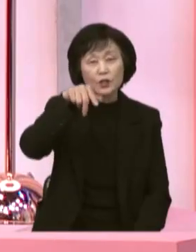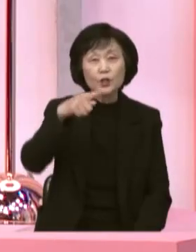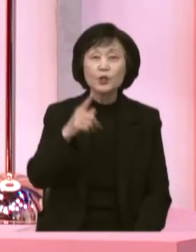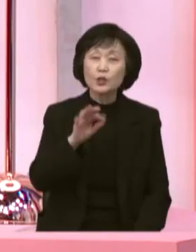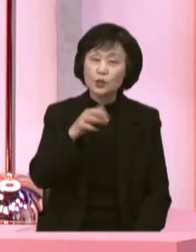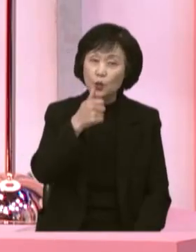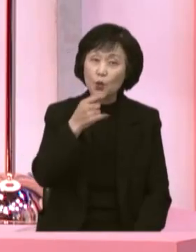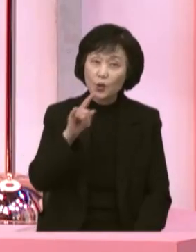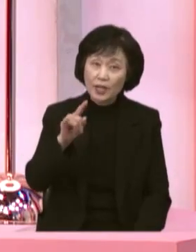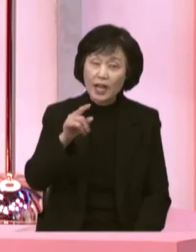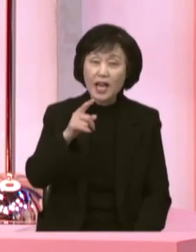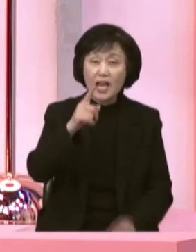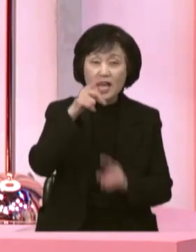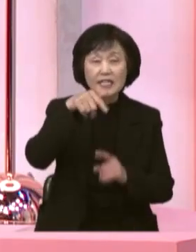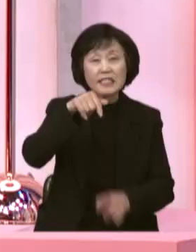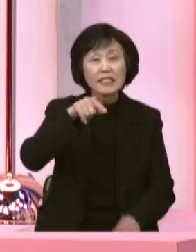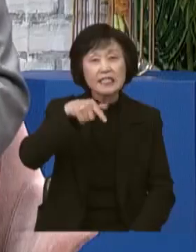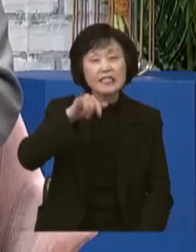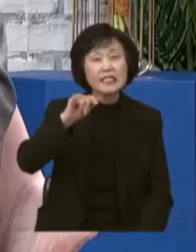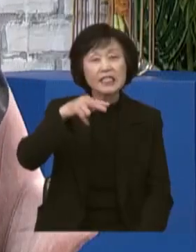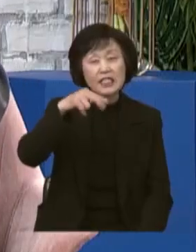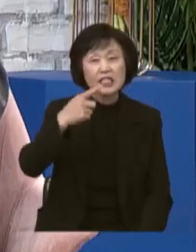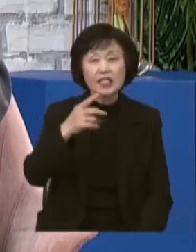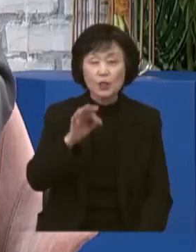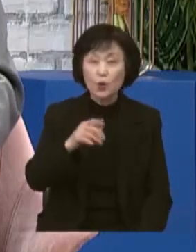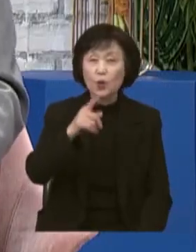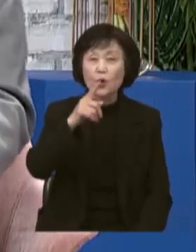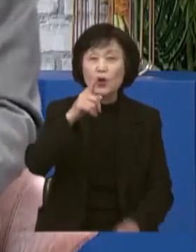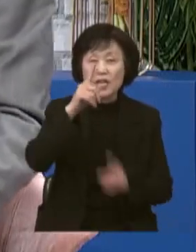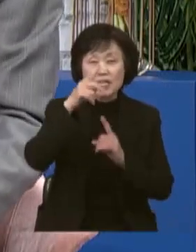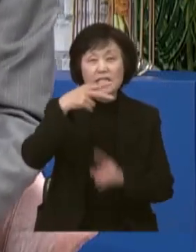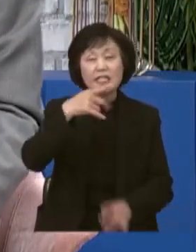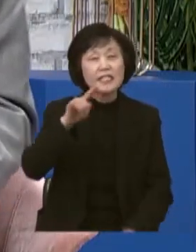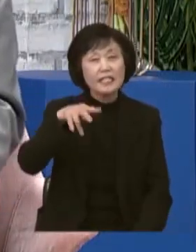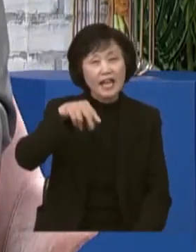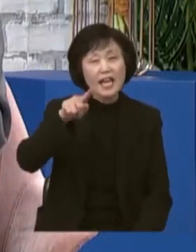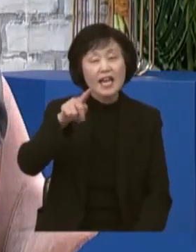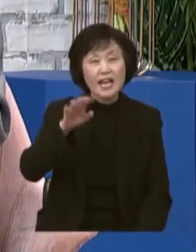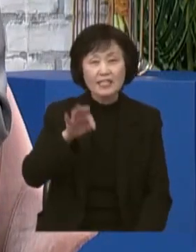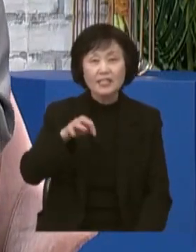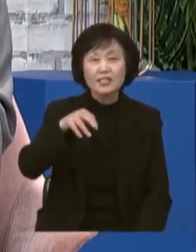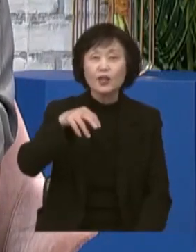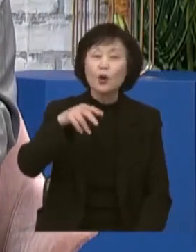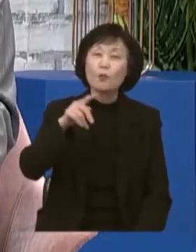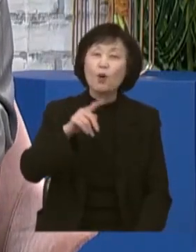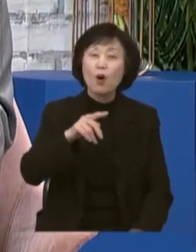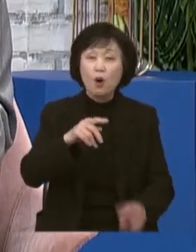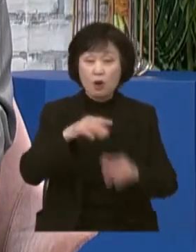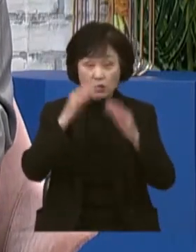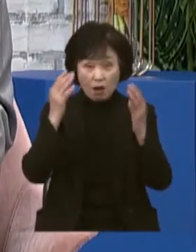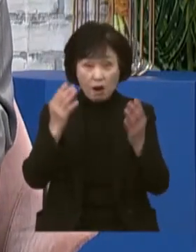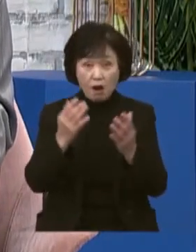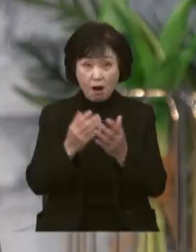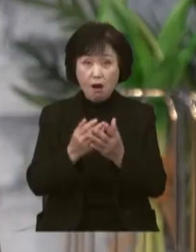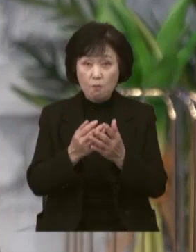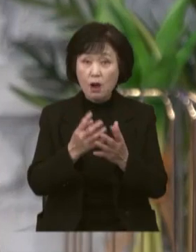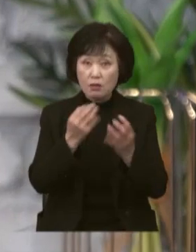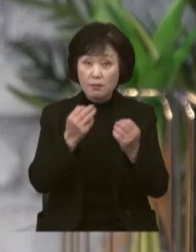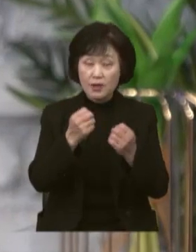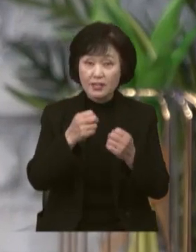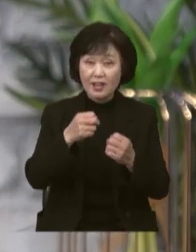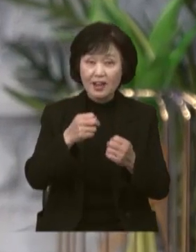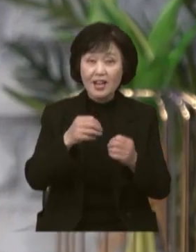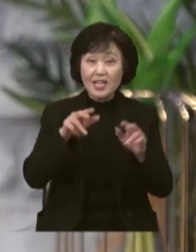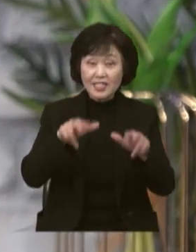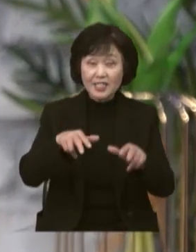계십니다. 네. 아, 그러니까 그 거기서 얼마나 이쁨을 많이 받으셨을까. 우리가 지금 코미디언 전설이라는 분들 네. 지금